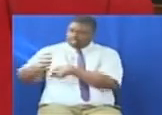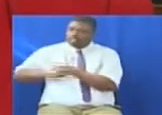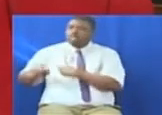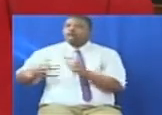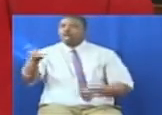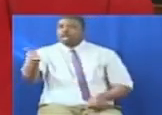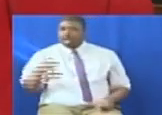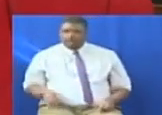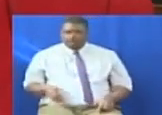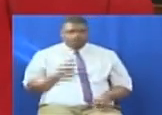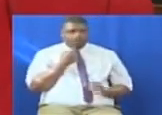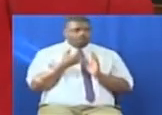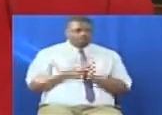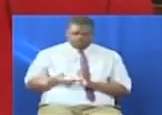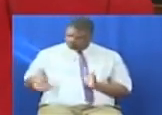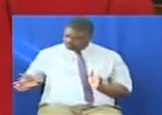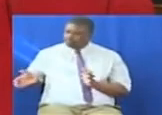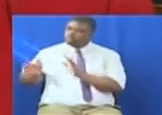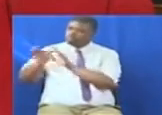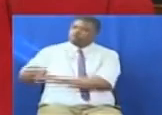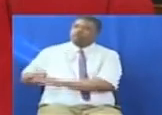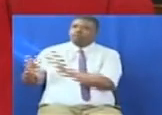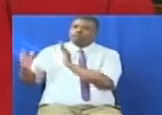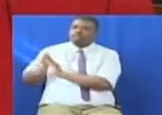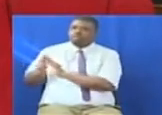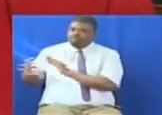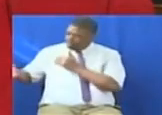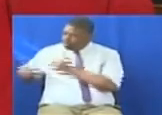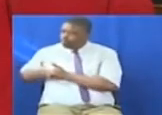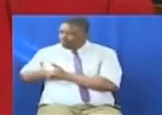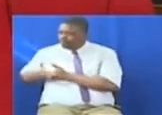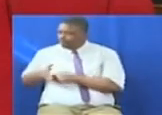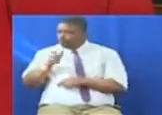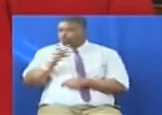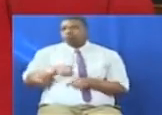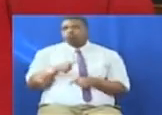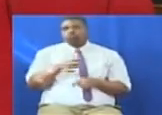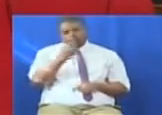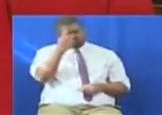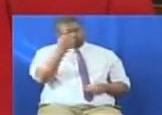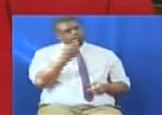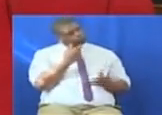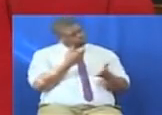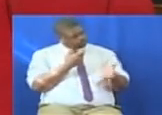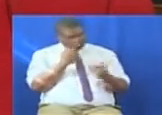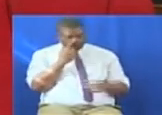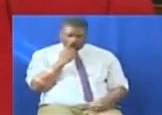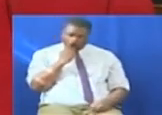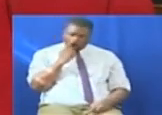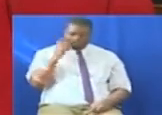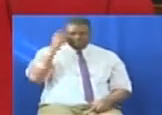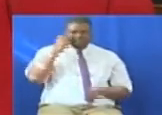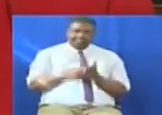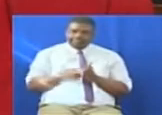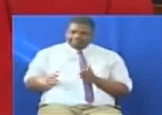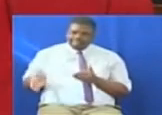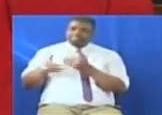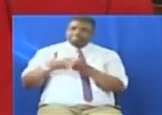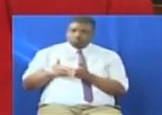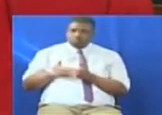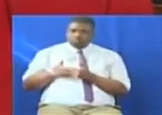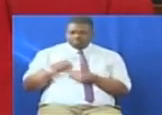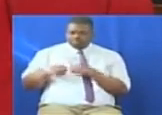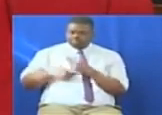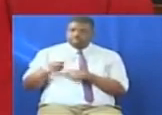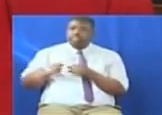lockdown, watu wangemuuliza, kama ume lockdown, mbona watu wanaenda kujenga reli? Maana yake unge lockdown, miradi